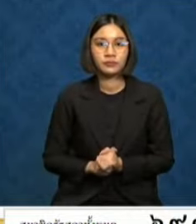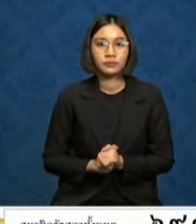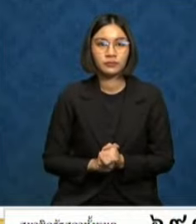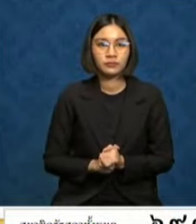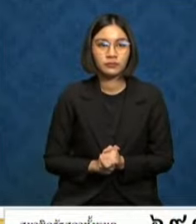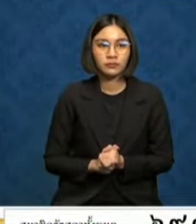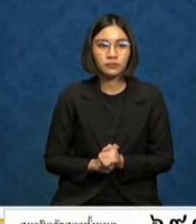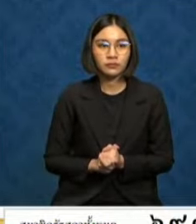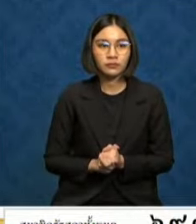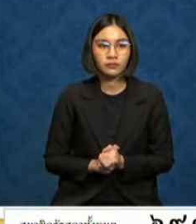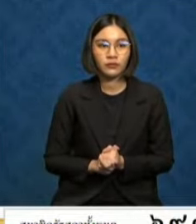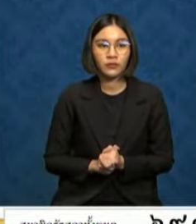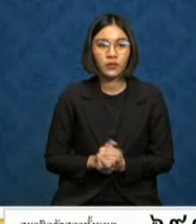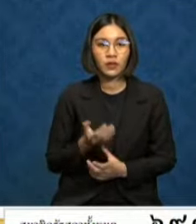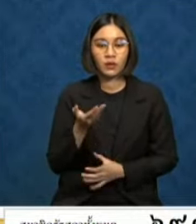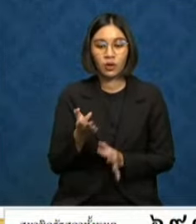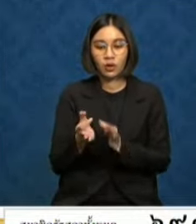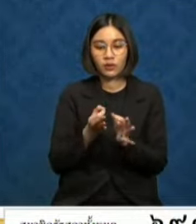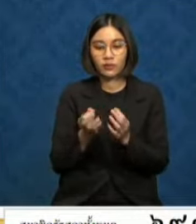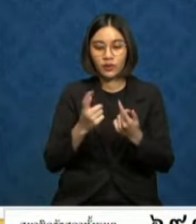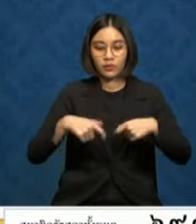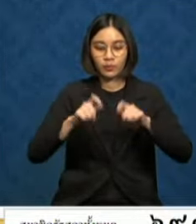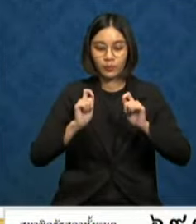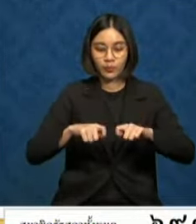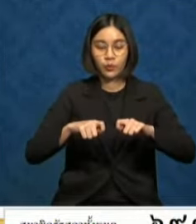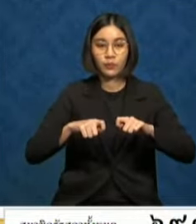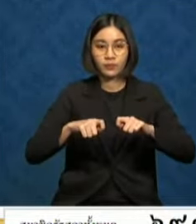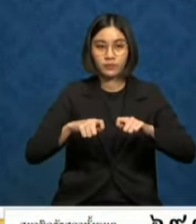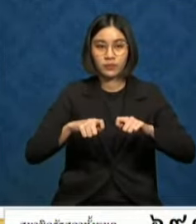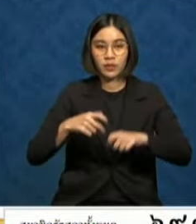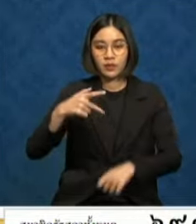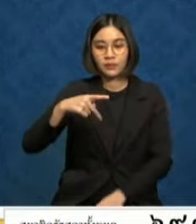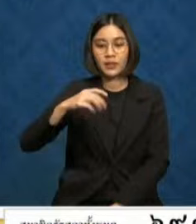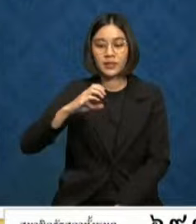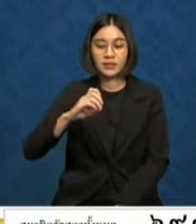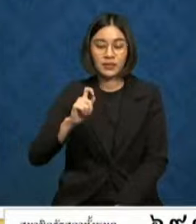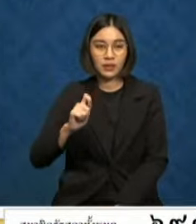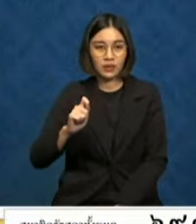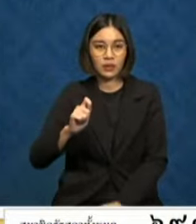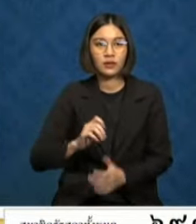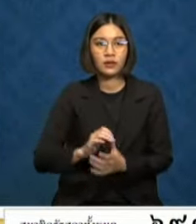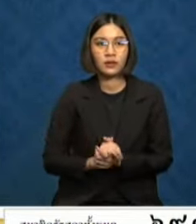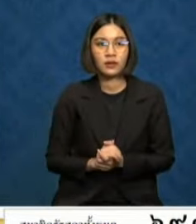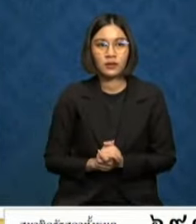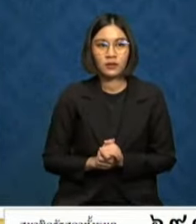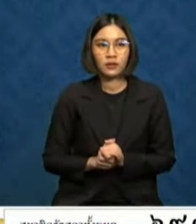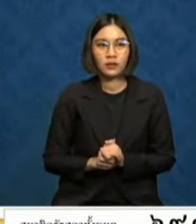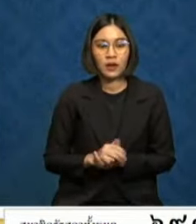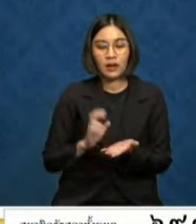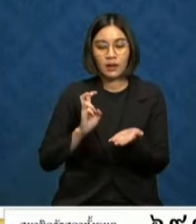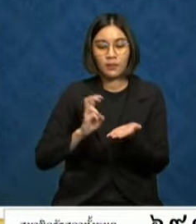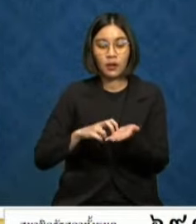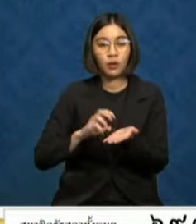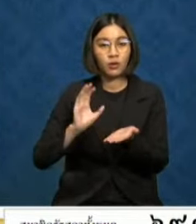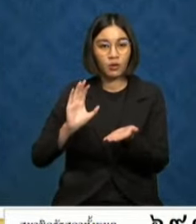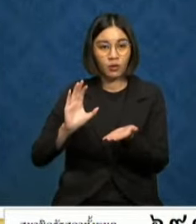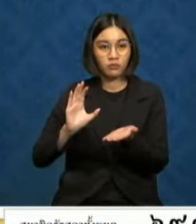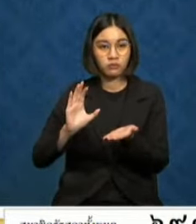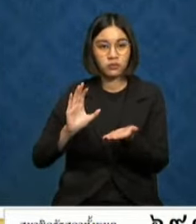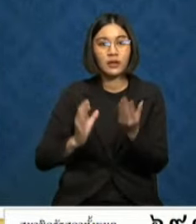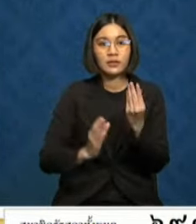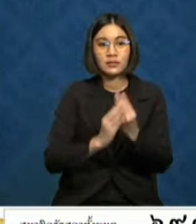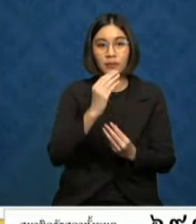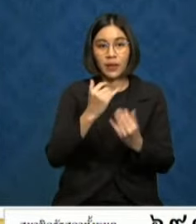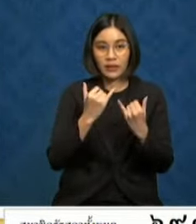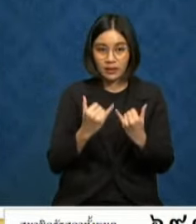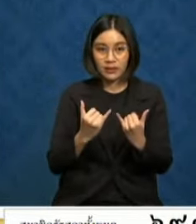ครับขออนุญาตเรียนว่าการลงนาม PCA และการรับรองของสภาใน